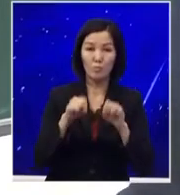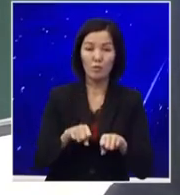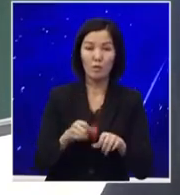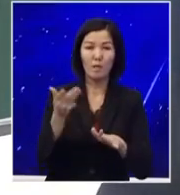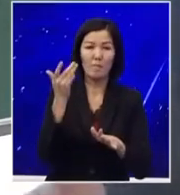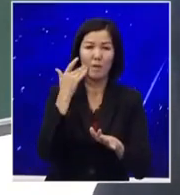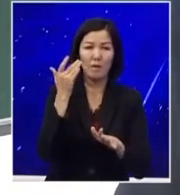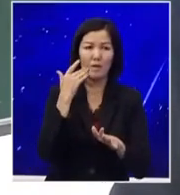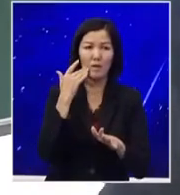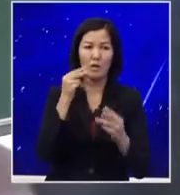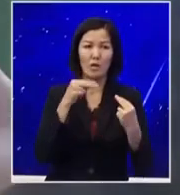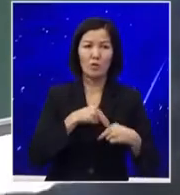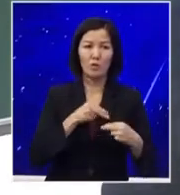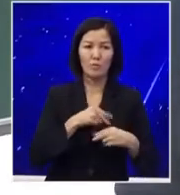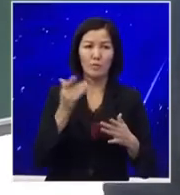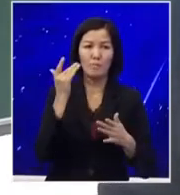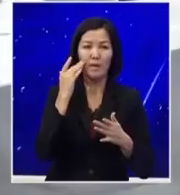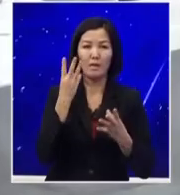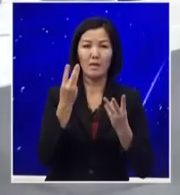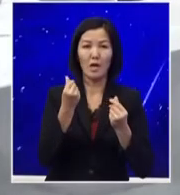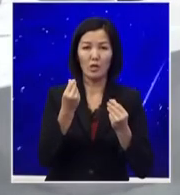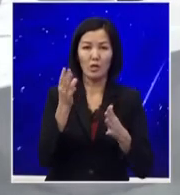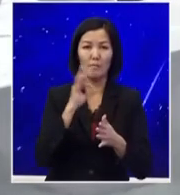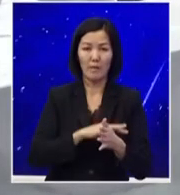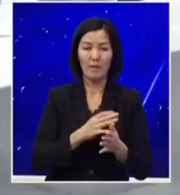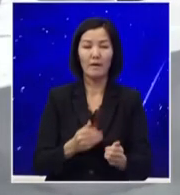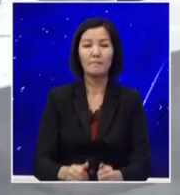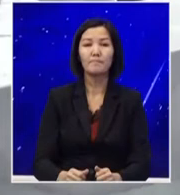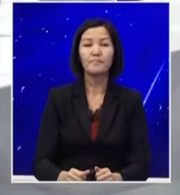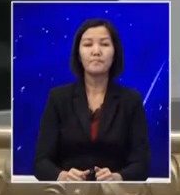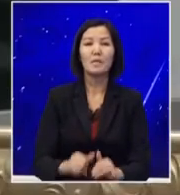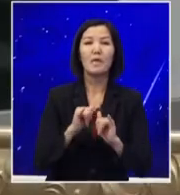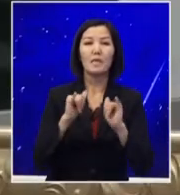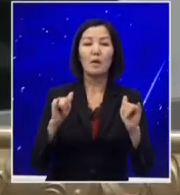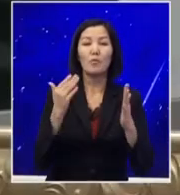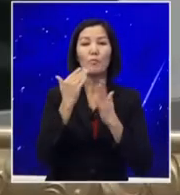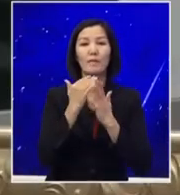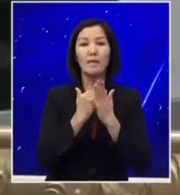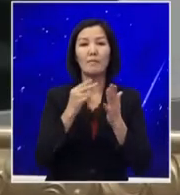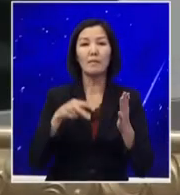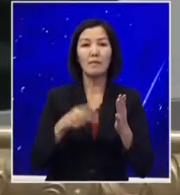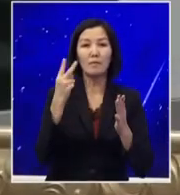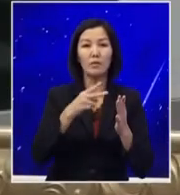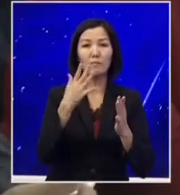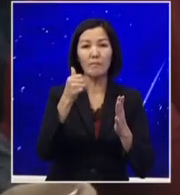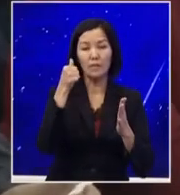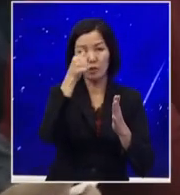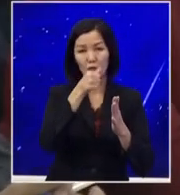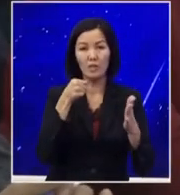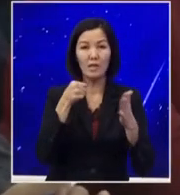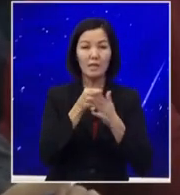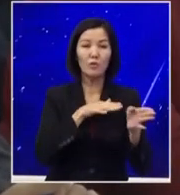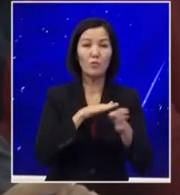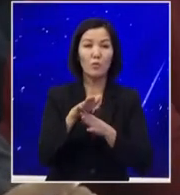мәңгілік жұмыс, мәңгілік ақша. Концепцияға сәйкес даму бағдарламасы 2025 жылға дейін толық жүзеге аспақ.